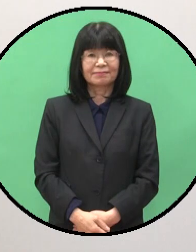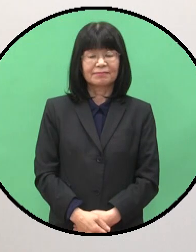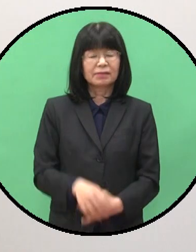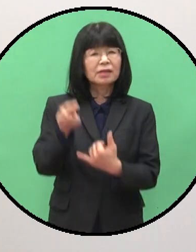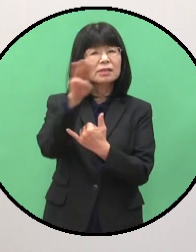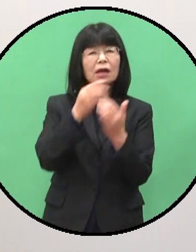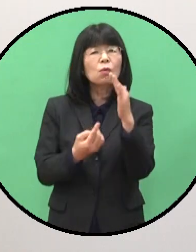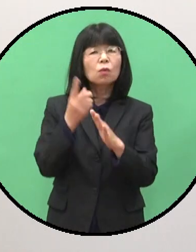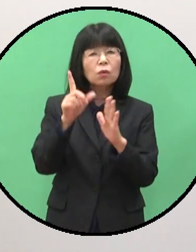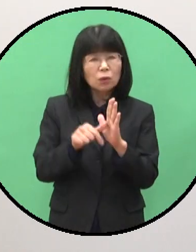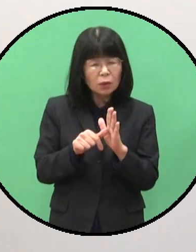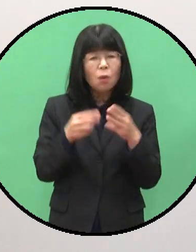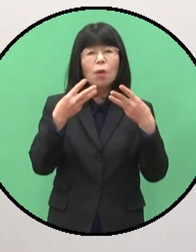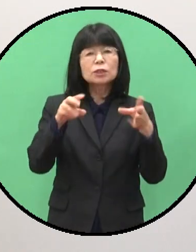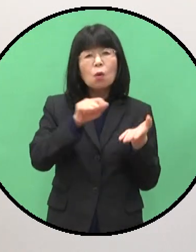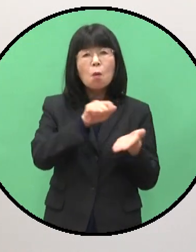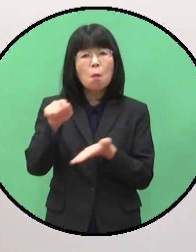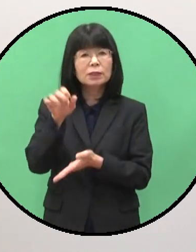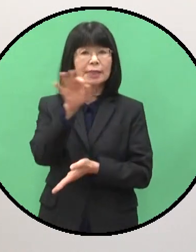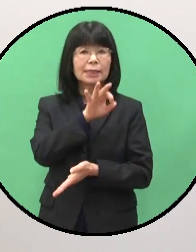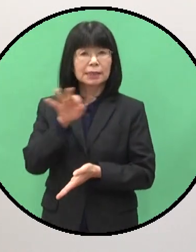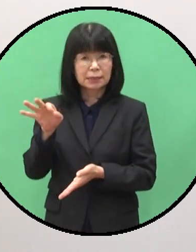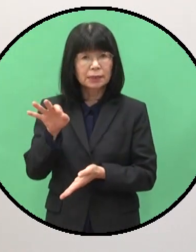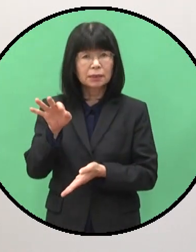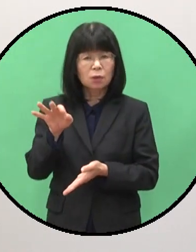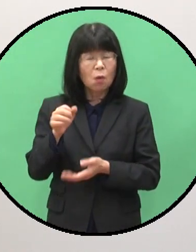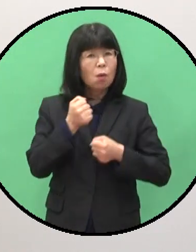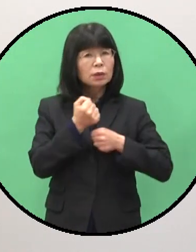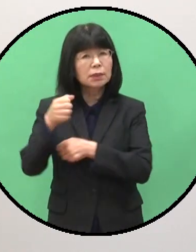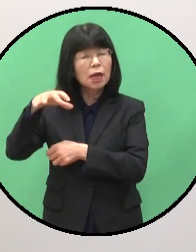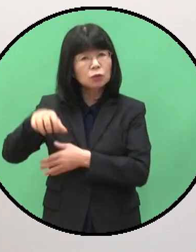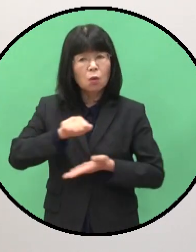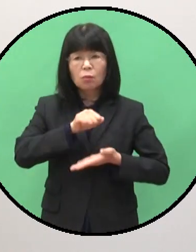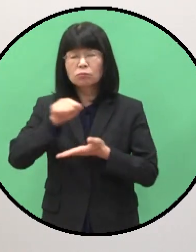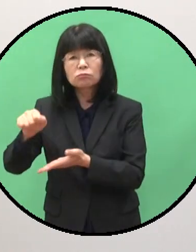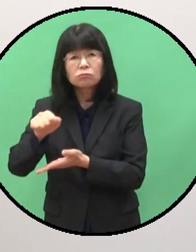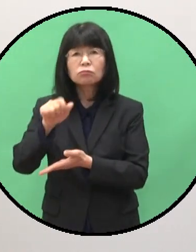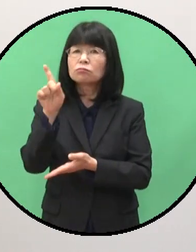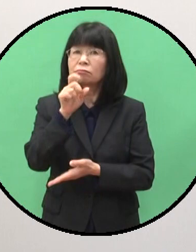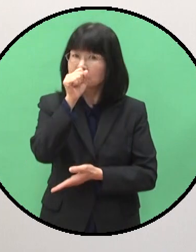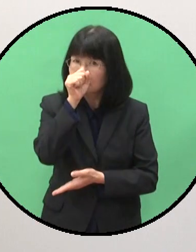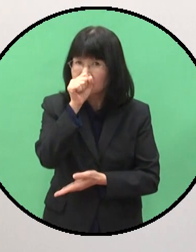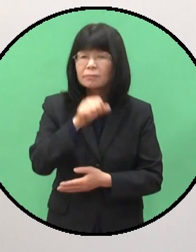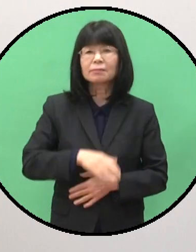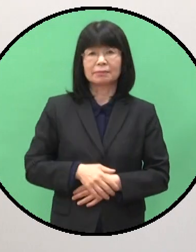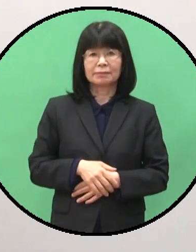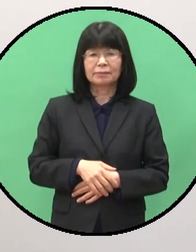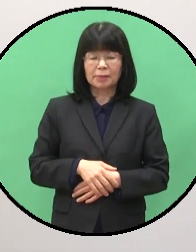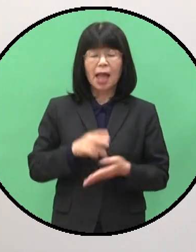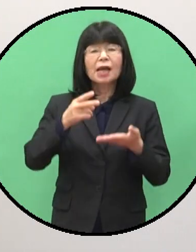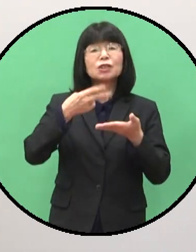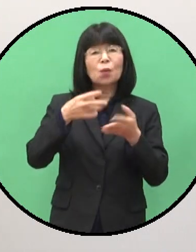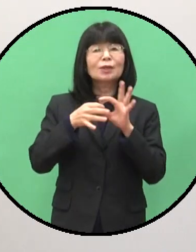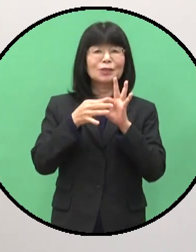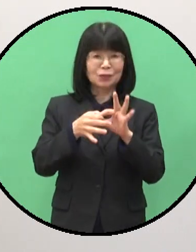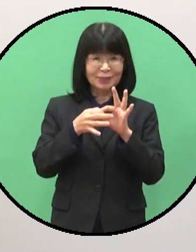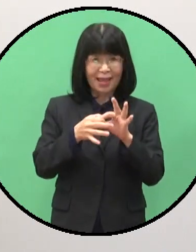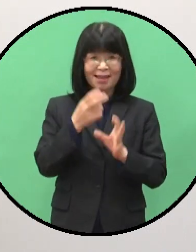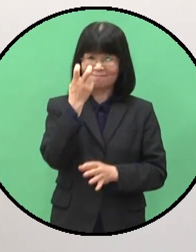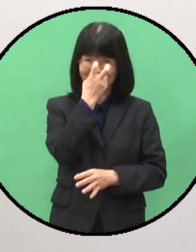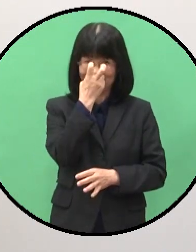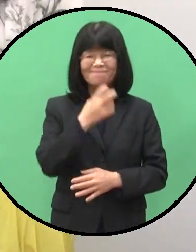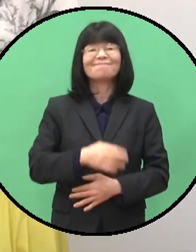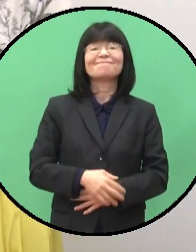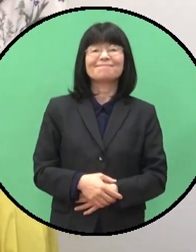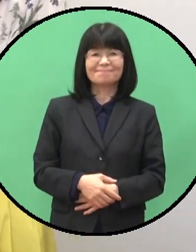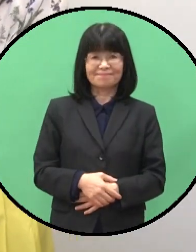災害時の非常持ち出し品として避難所に何を持っていけばいいのか、今回は食料について検証していきます